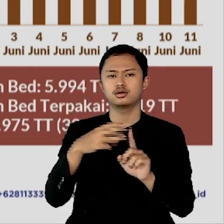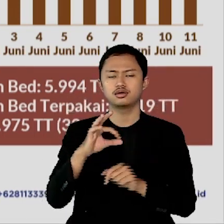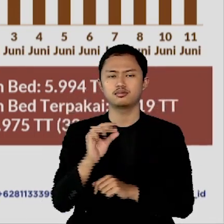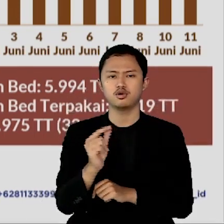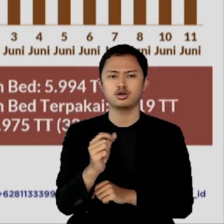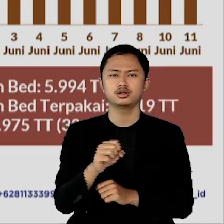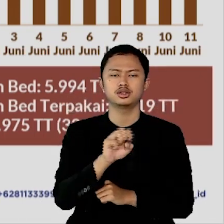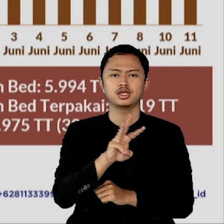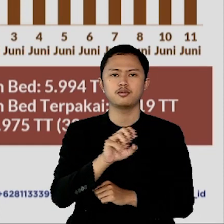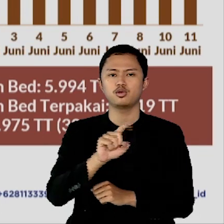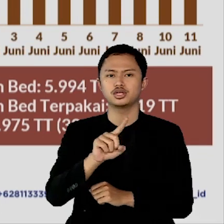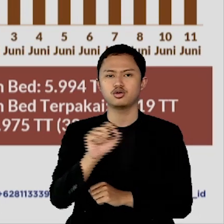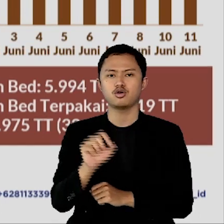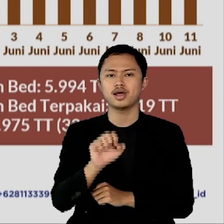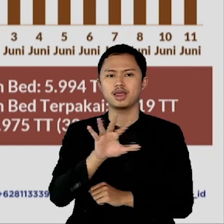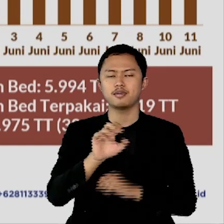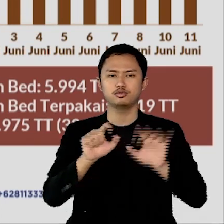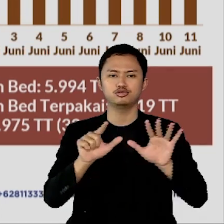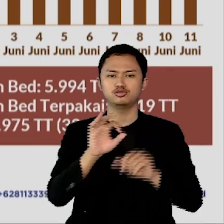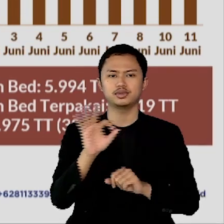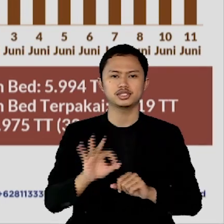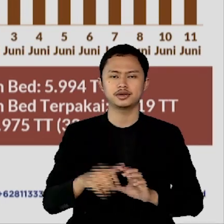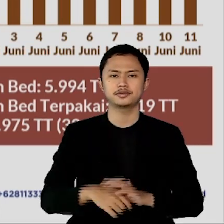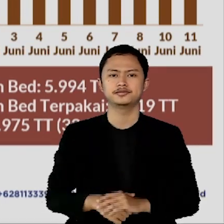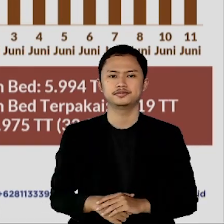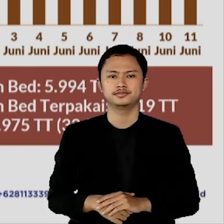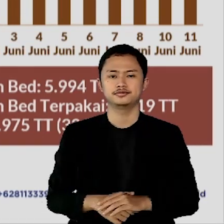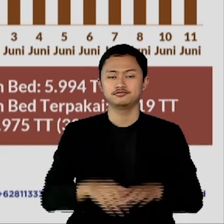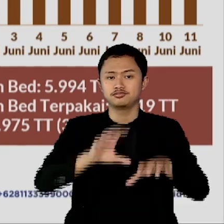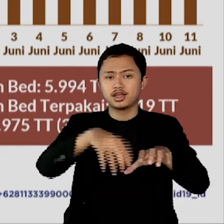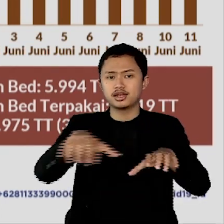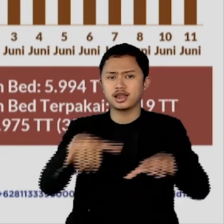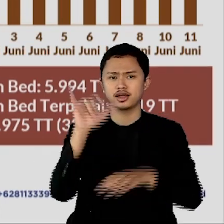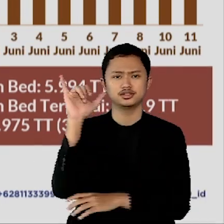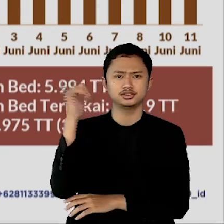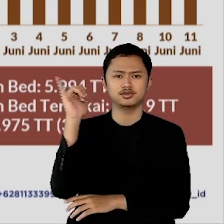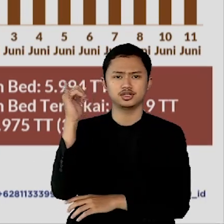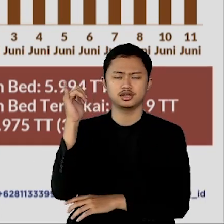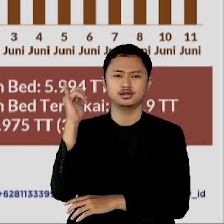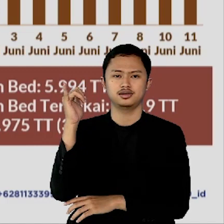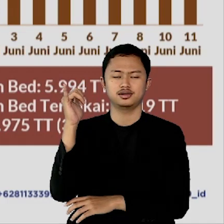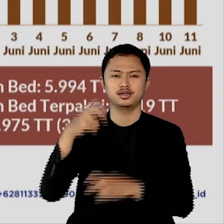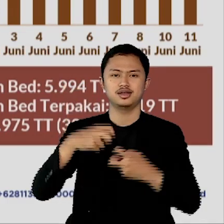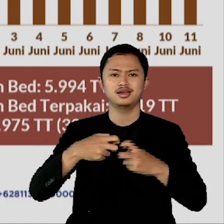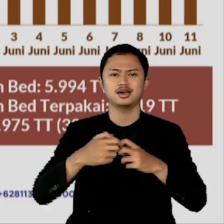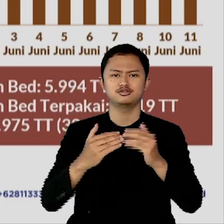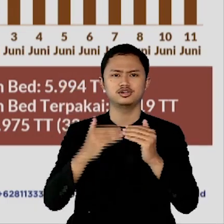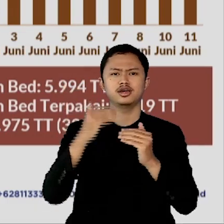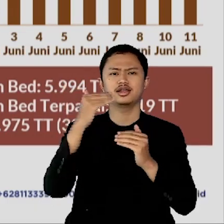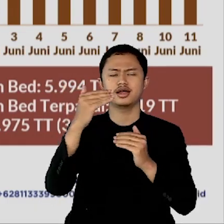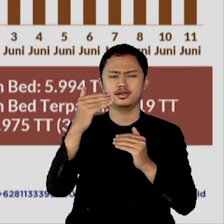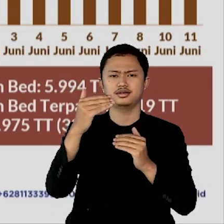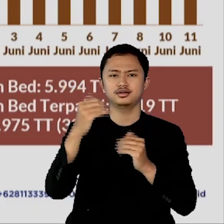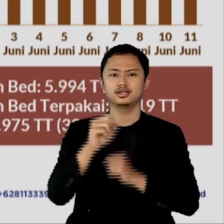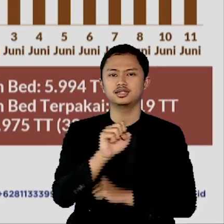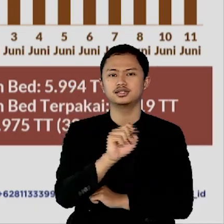sebesar 31,5 puluh tujuh persen Daerah Istimewa Jogjakarta kasus hariannya meningkat cukup